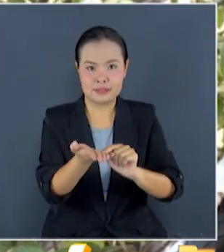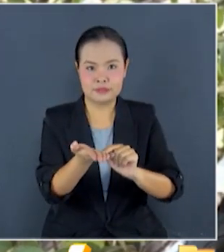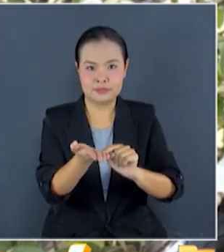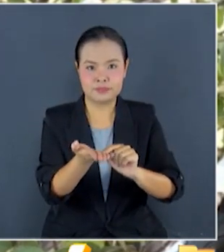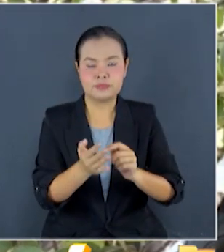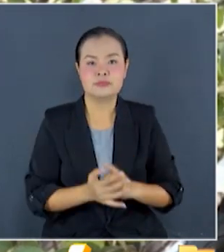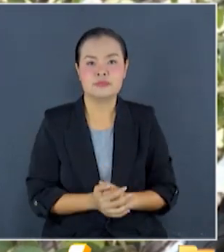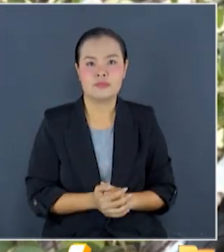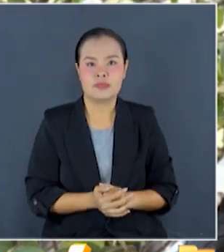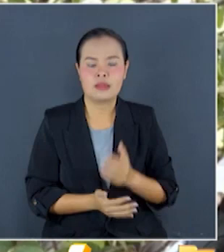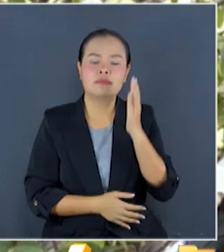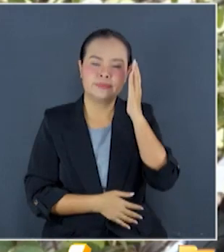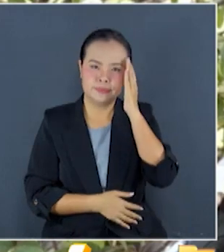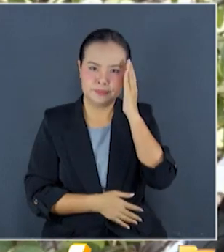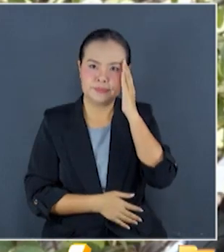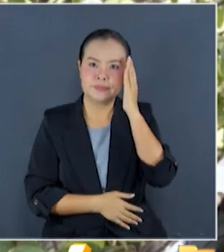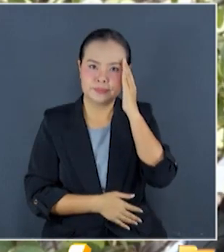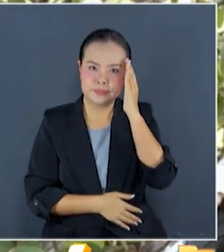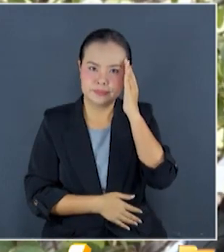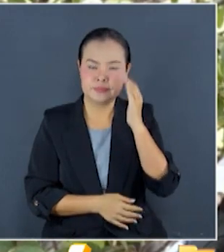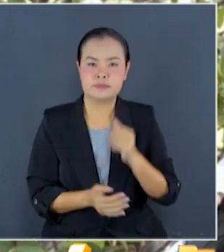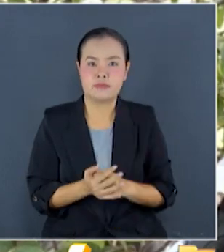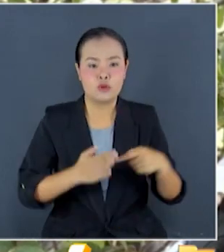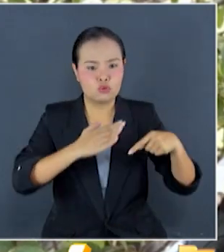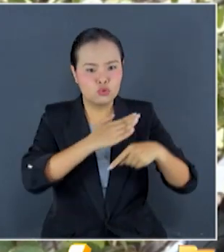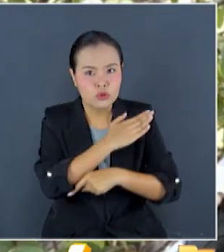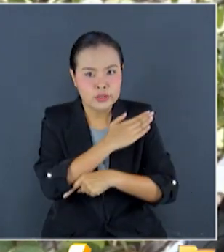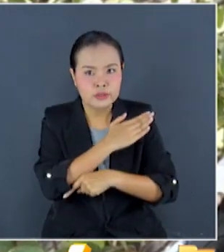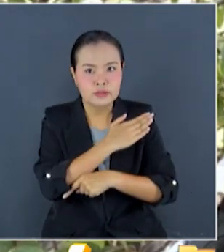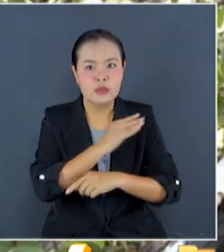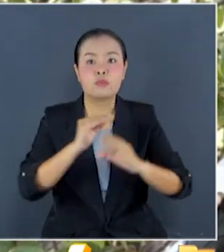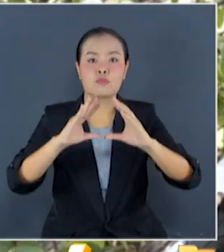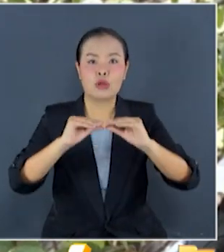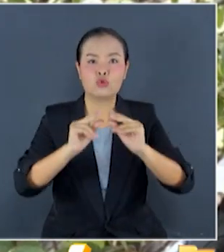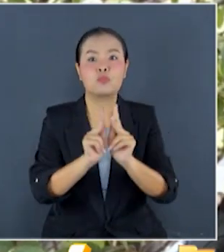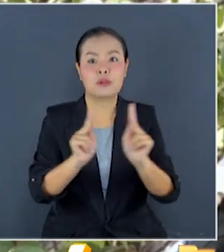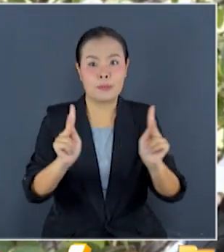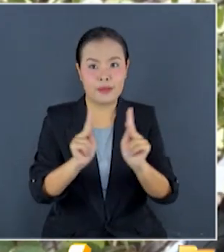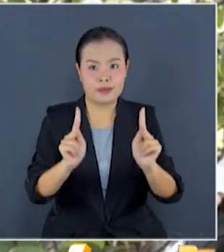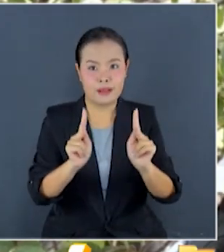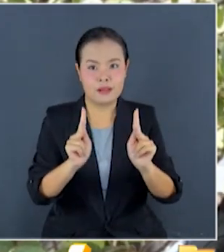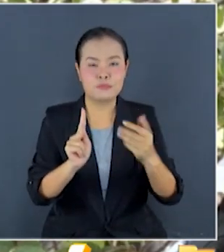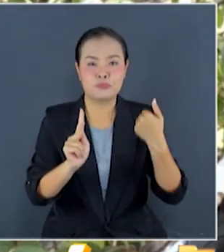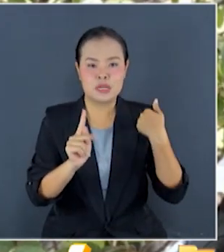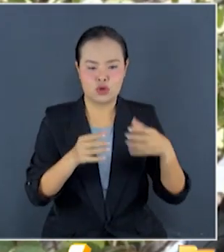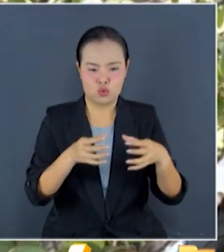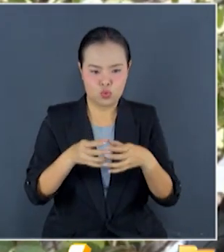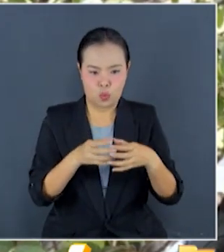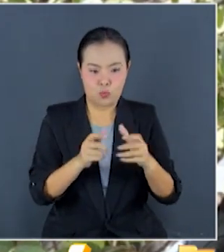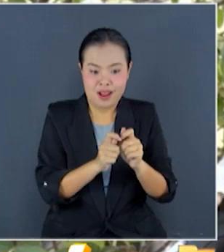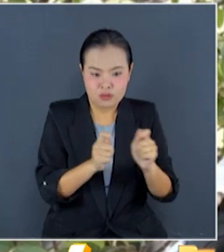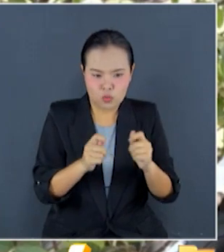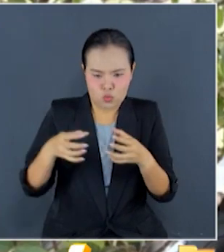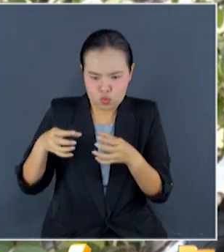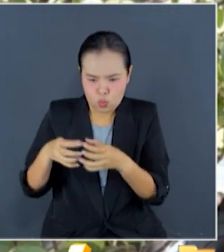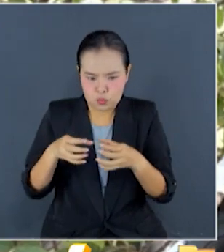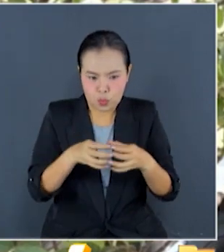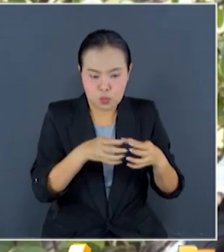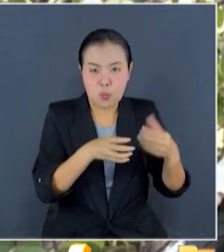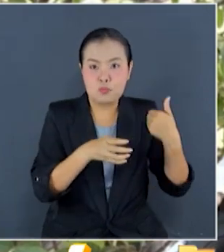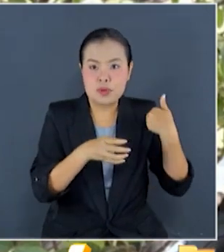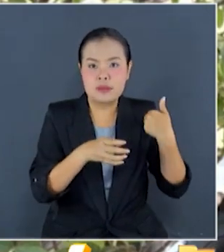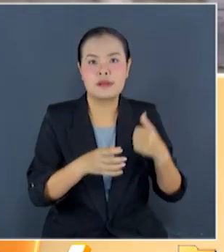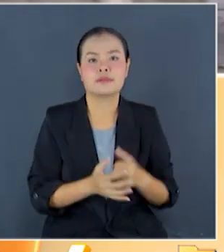ายกรัฐมนตรีก็บอกว่าก็ทราบคร่าวๆแล้วโดยในเรื่องการทุจริตเนี่ยก็จะมีการประชุมคณะกรรมการชุดใหญ่แล้วก็ตั้งคณะอนุกรรมการขึ้นมาโดยเฉพาะ